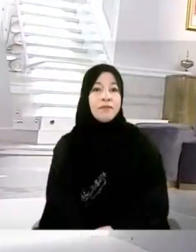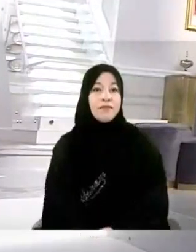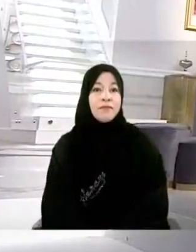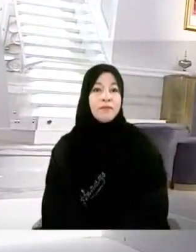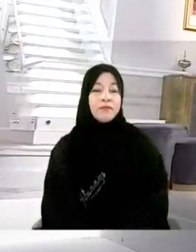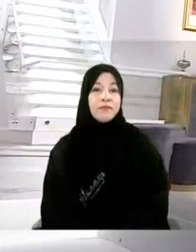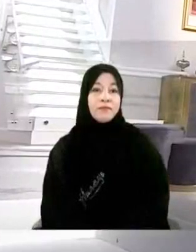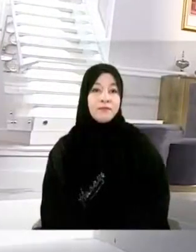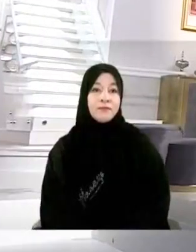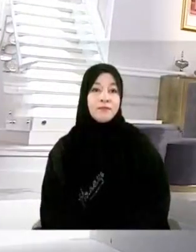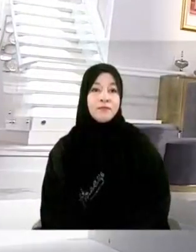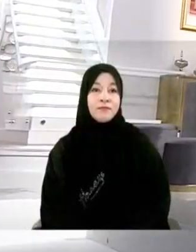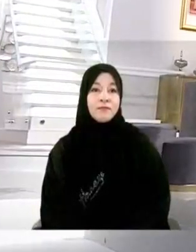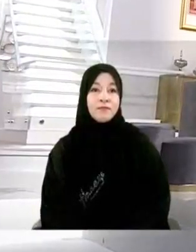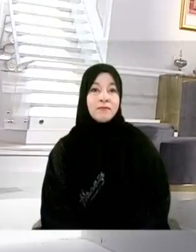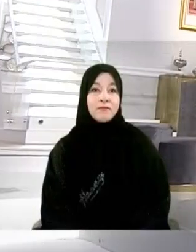أيوة فهمت.